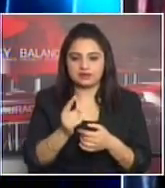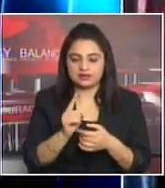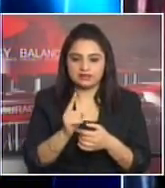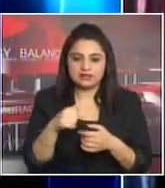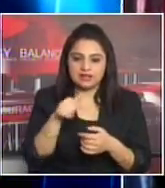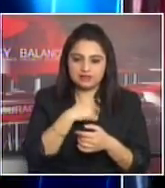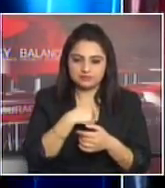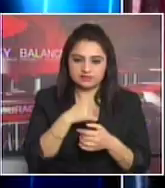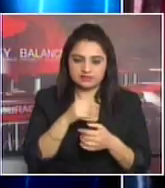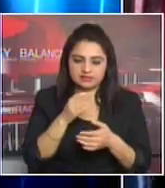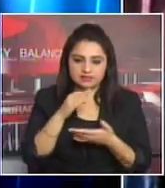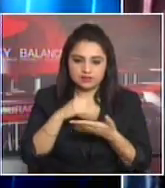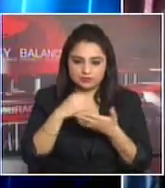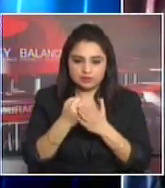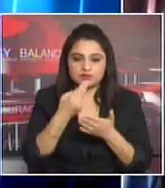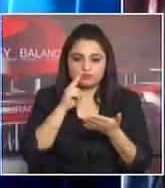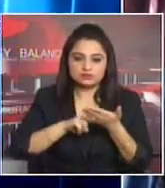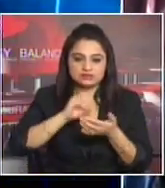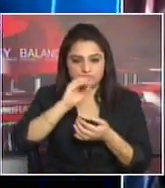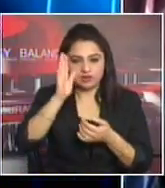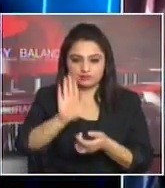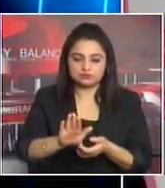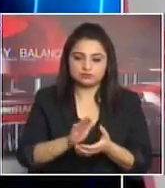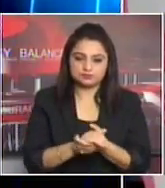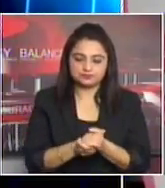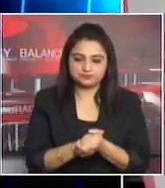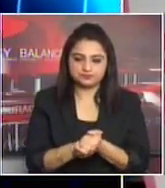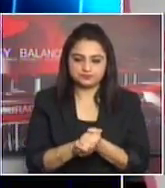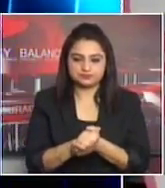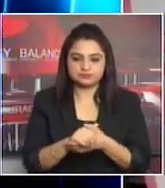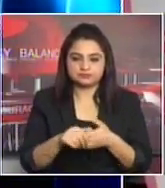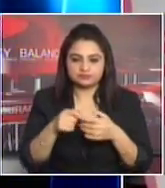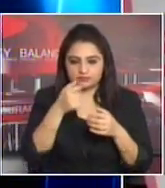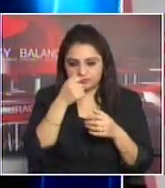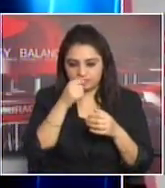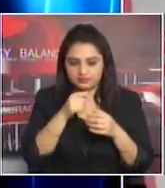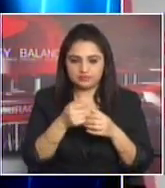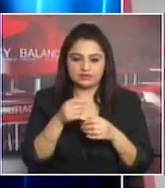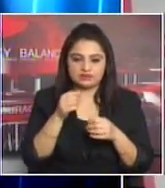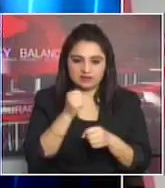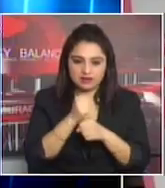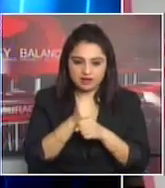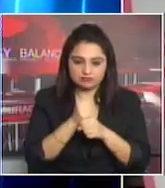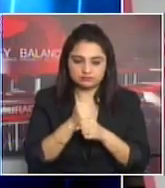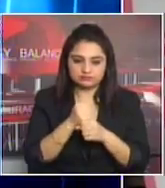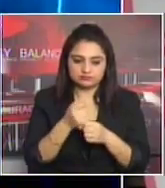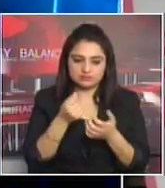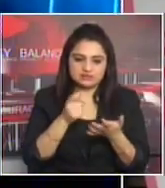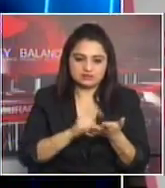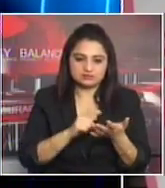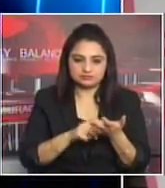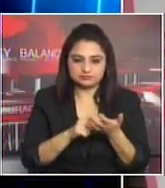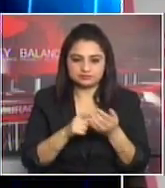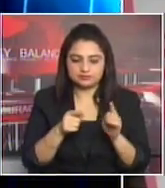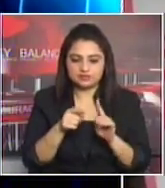हामीलाई विभागमा पत्राचार गरिसकेका छौँ। यता निर्माण व्यवसायले गरेको कामको भुक्तानी समेत सबै नपाएको गुनासो गरेका